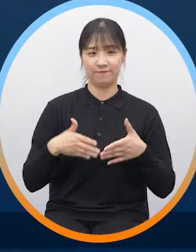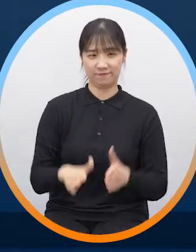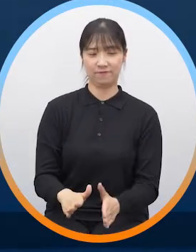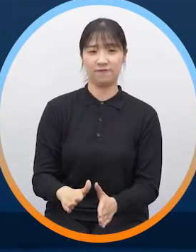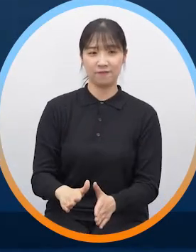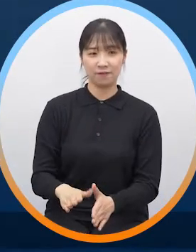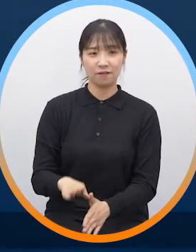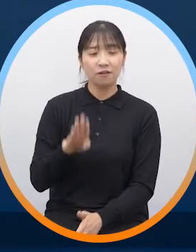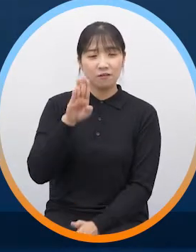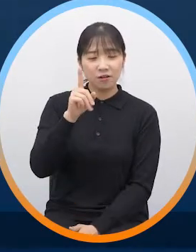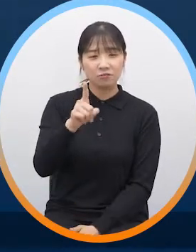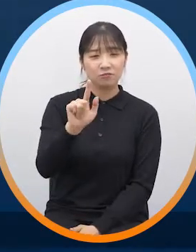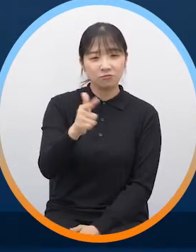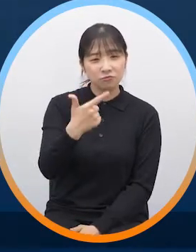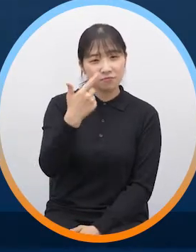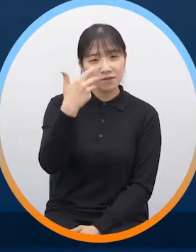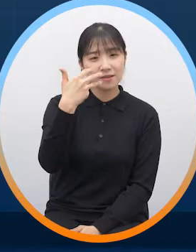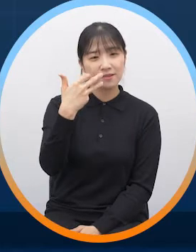그리고